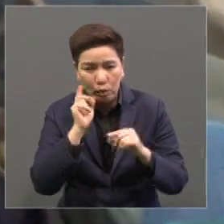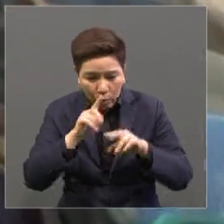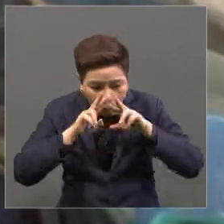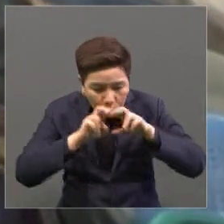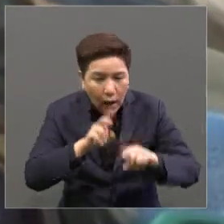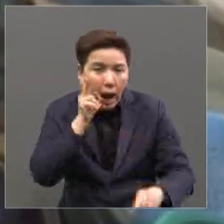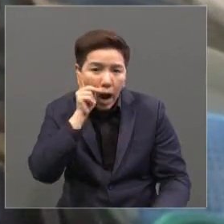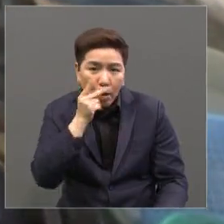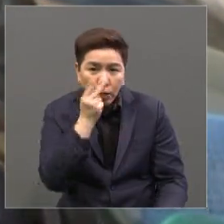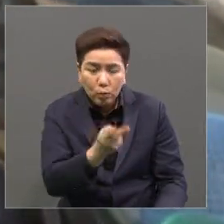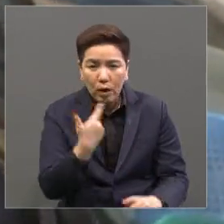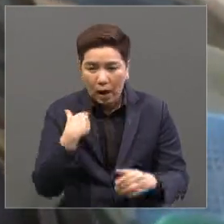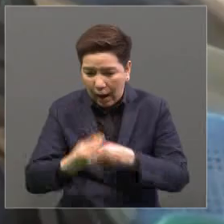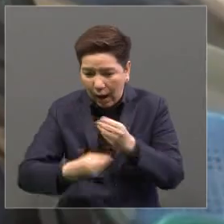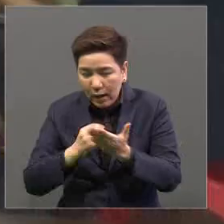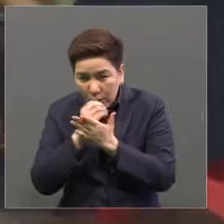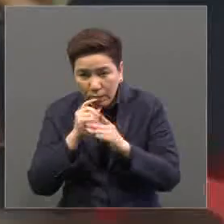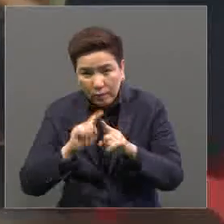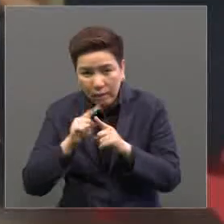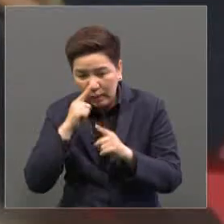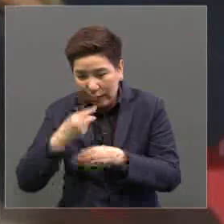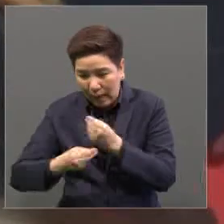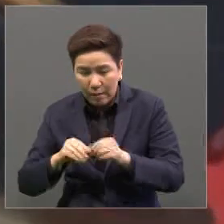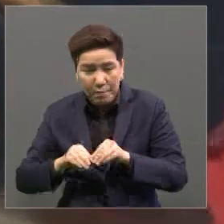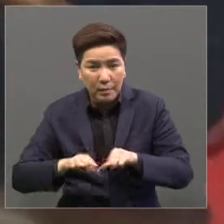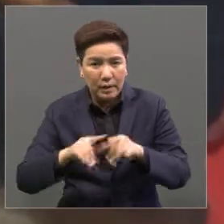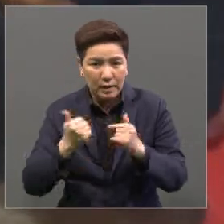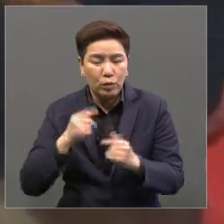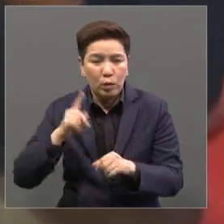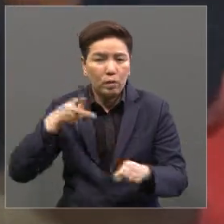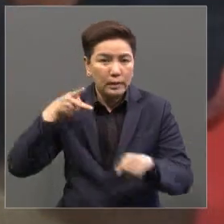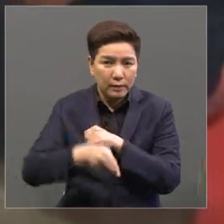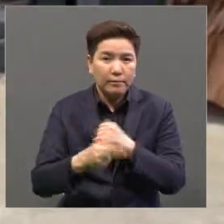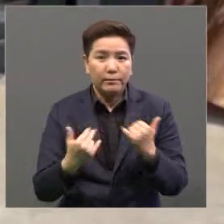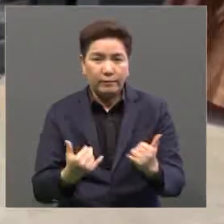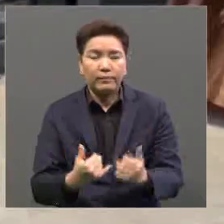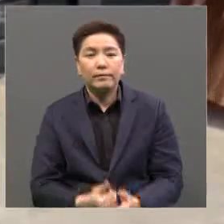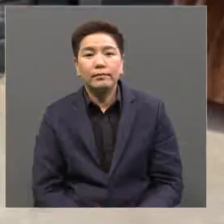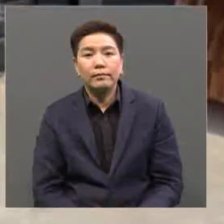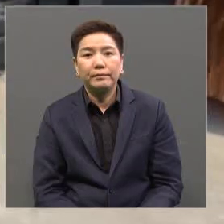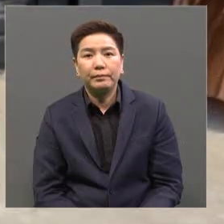การสืบสวนหาข่าวแล้วก็ตัดตอนเครือข่ายหน้าใหม่ที่เข้ามาจำหน่ายยาเสพติดในพื้นที่ต่างๆครับ